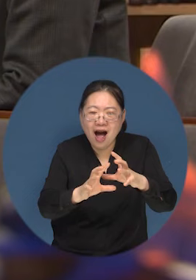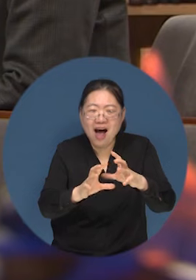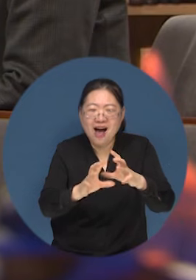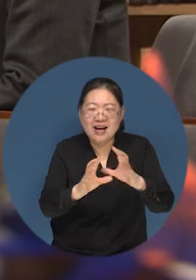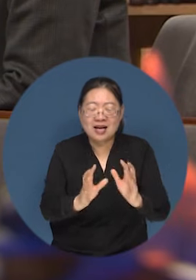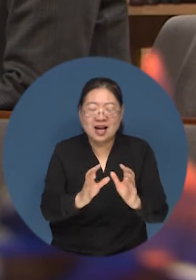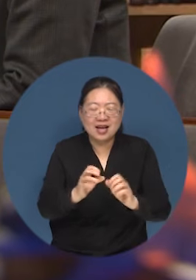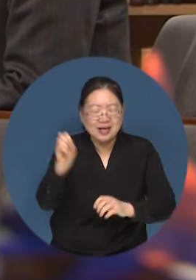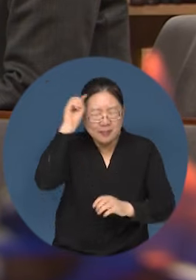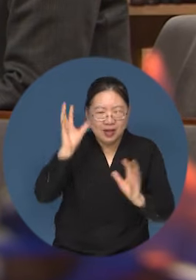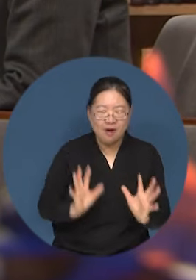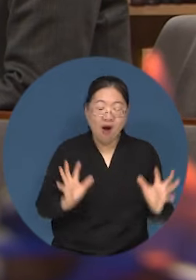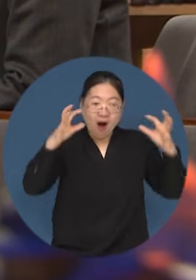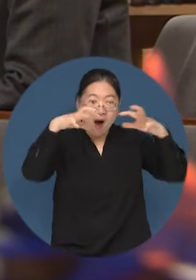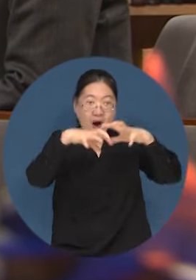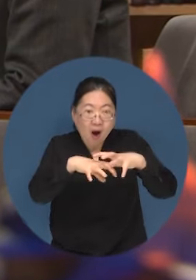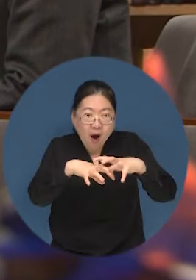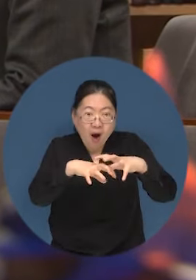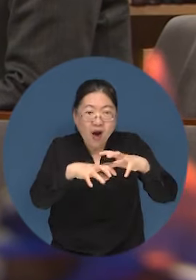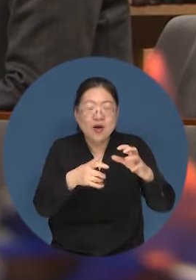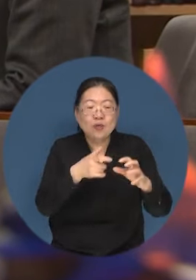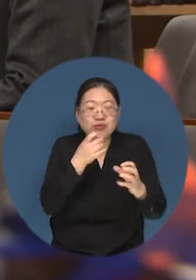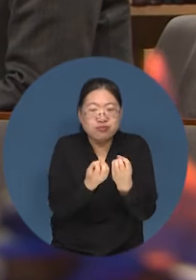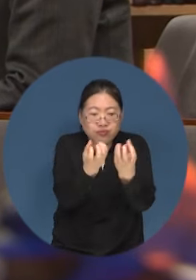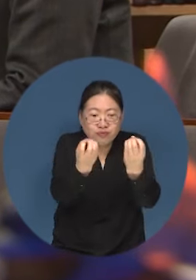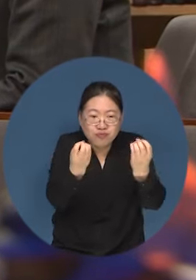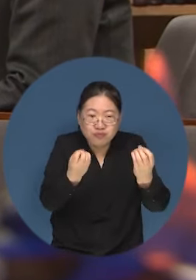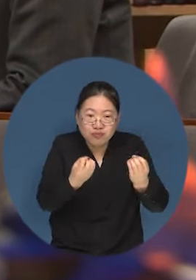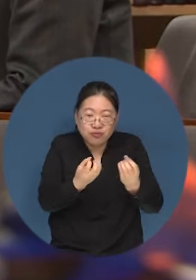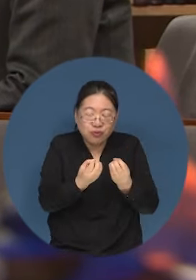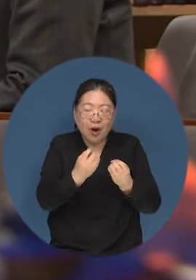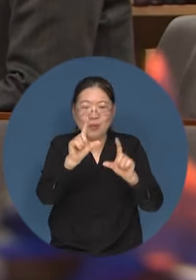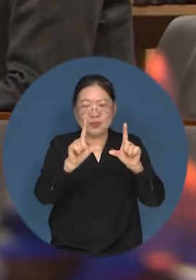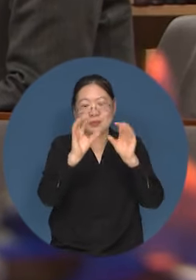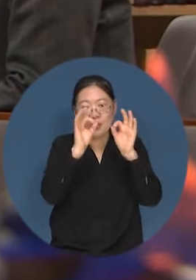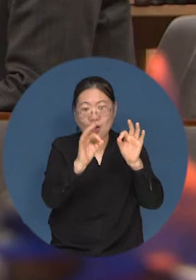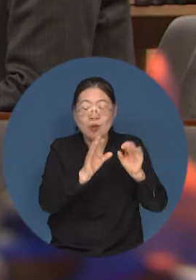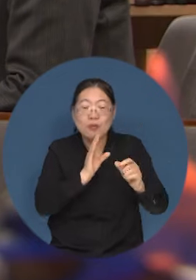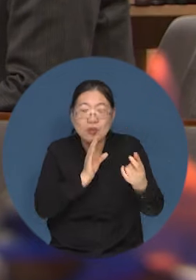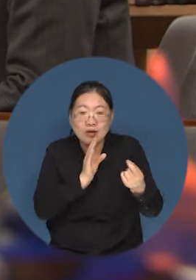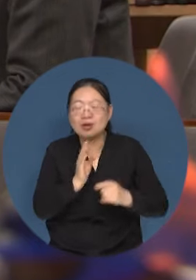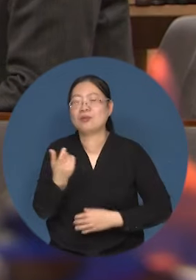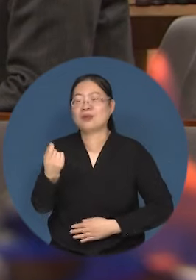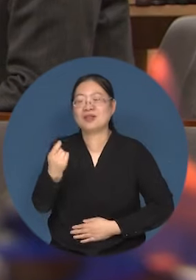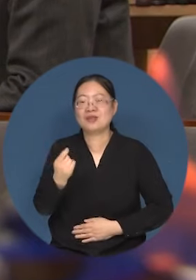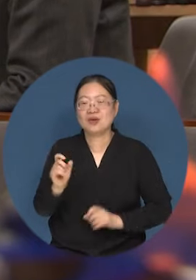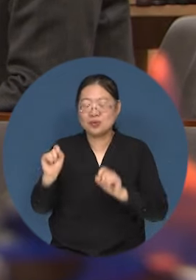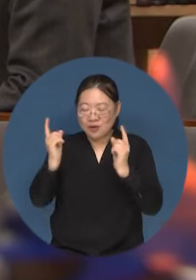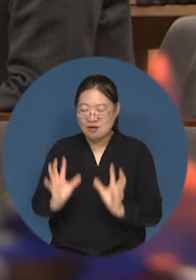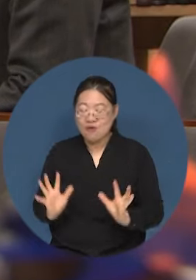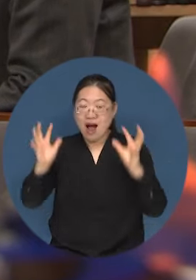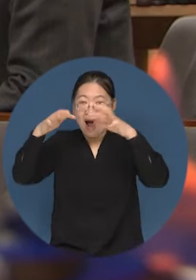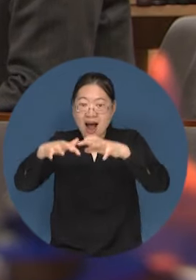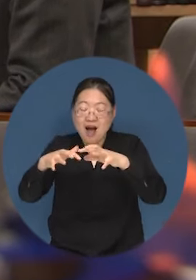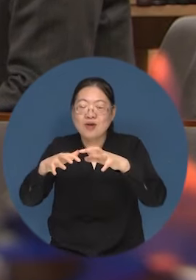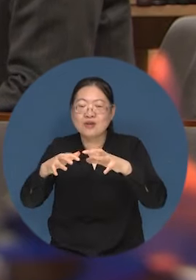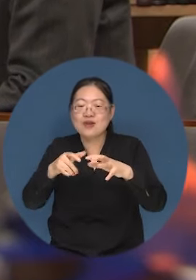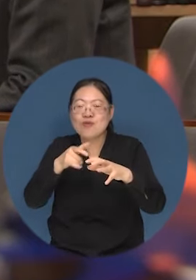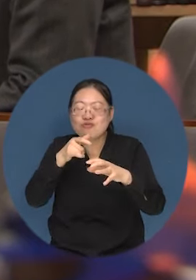한꺼번에 뛰어올라서 또 어떻게 해서 물거품을 만들고 막 이거 맞죠? 제가 맞습니다. 본 거. 한꺼번에 뛰어서 물거품을 만든다는 게